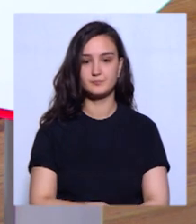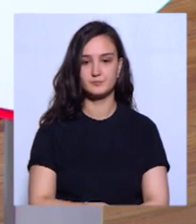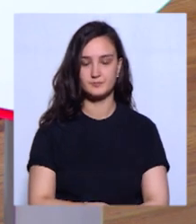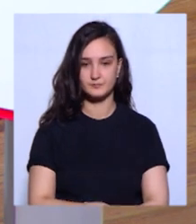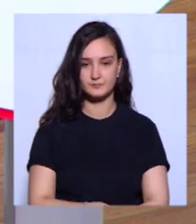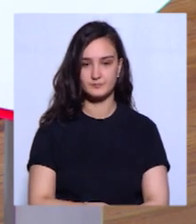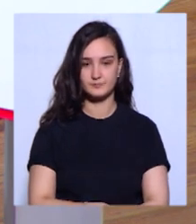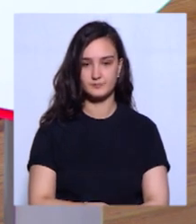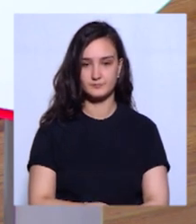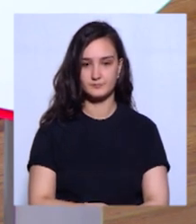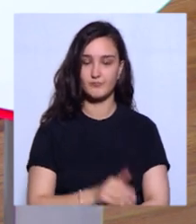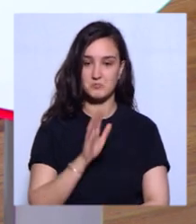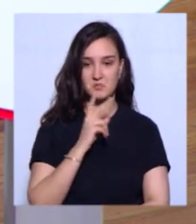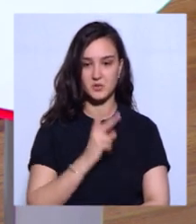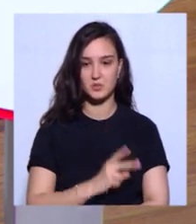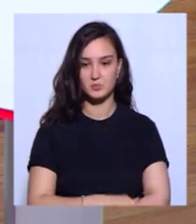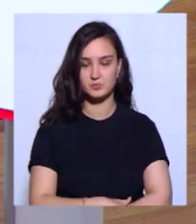და ნახოთ.